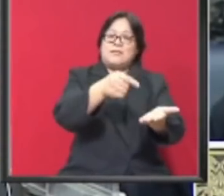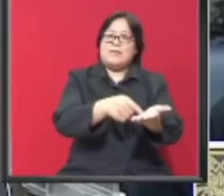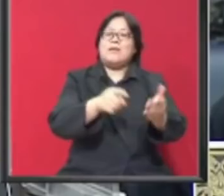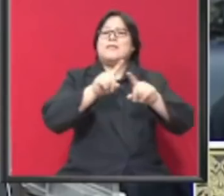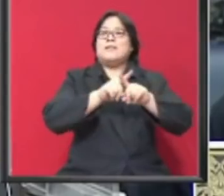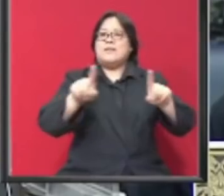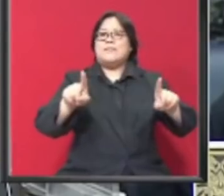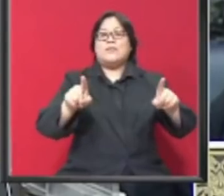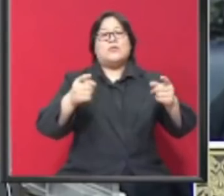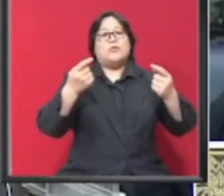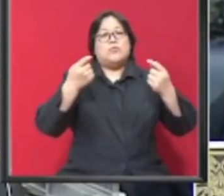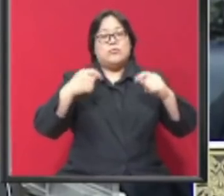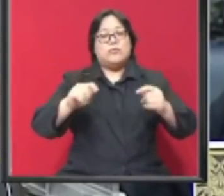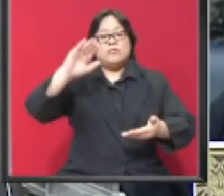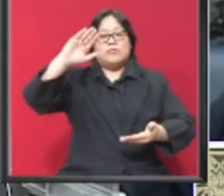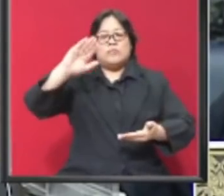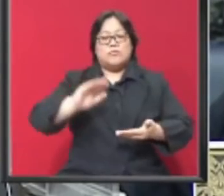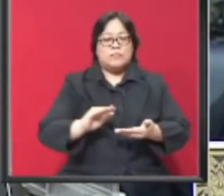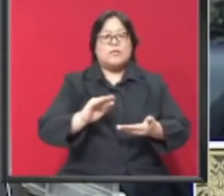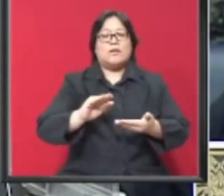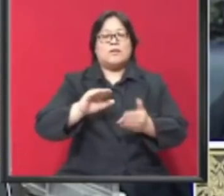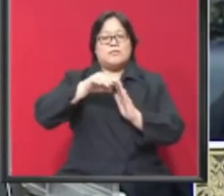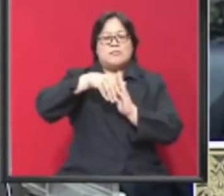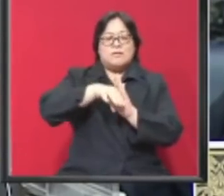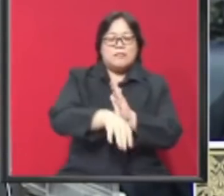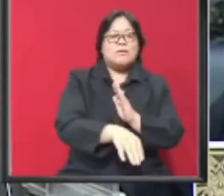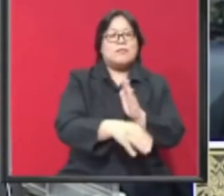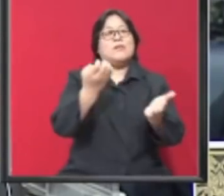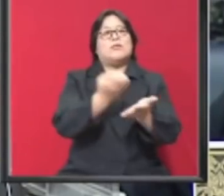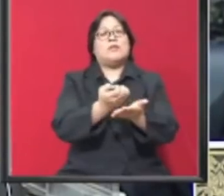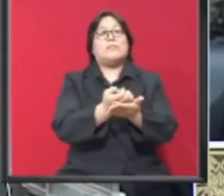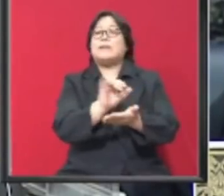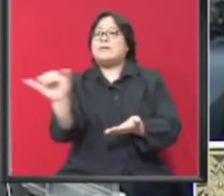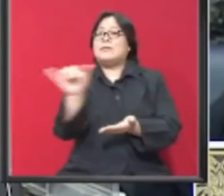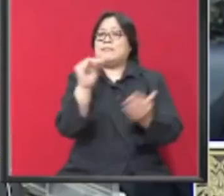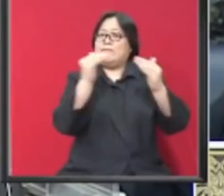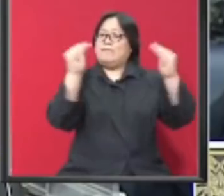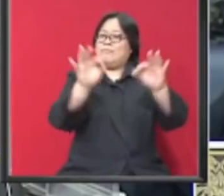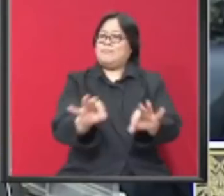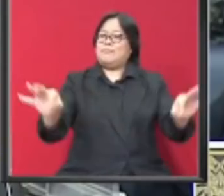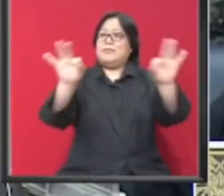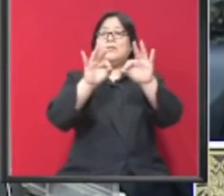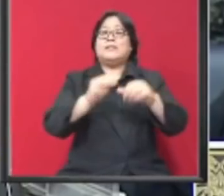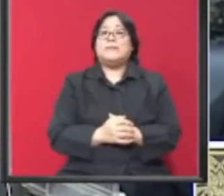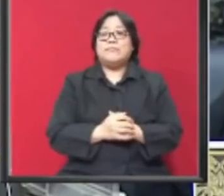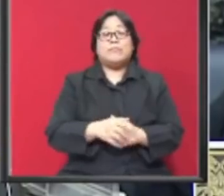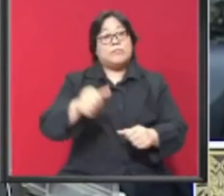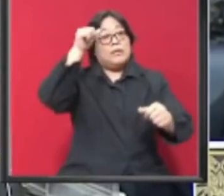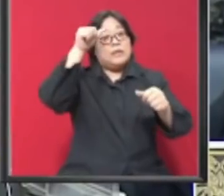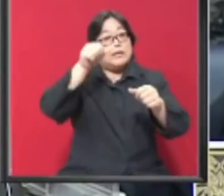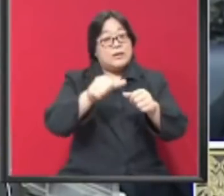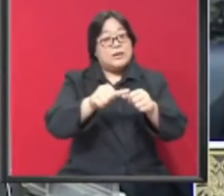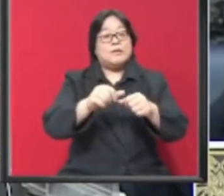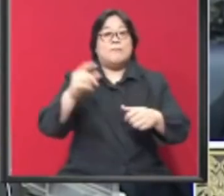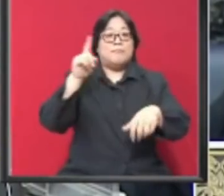tetapi mencoba mengurangkan kemerosotan ekonomi juga penting Ingatlah pada